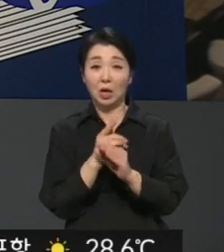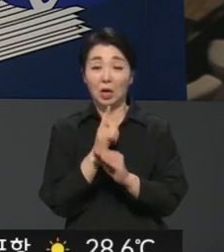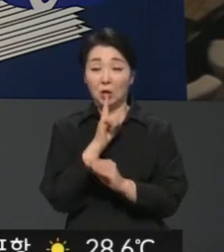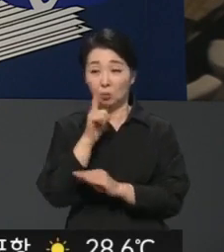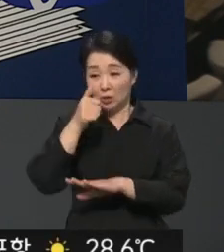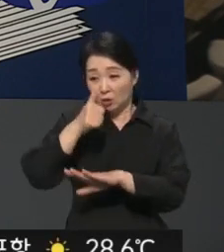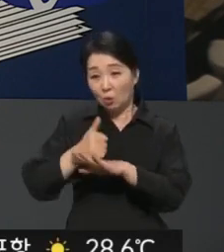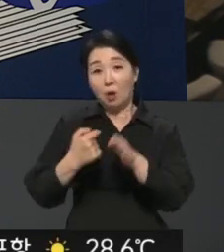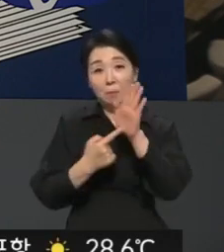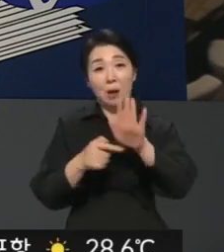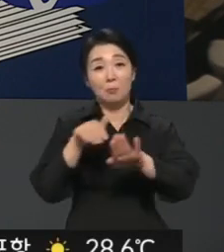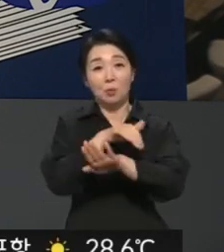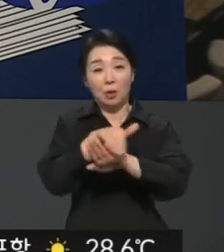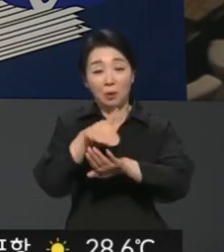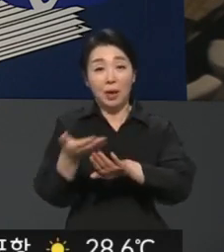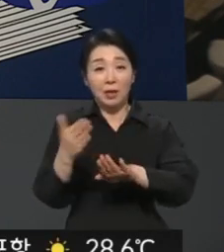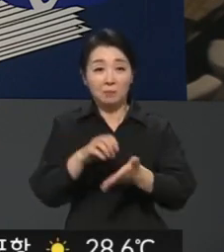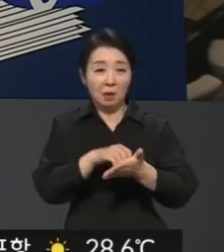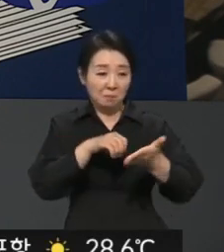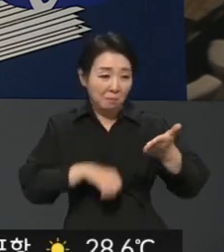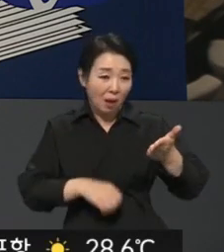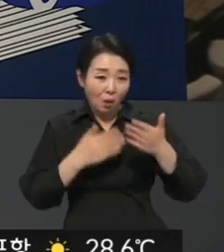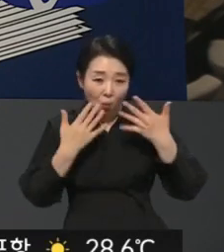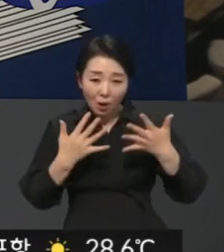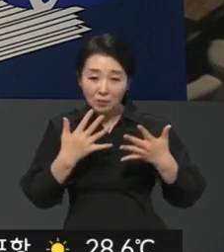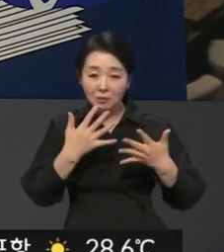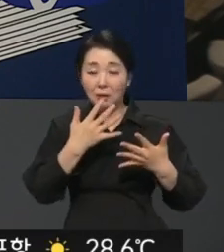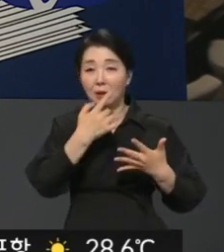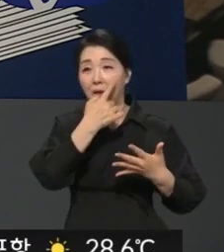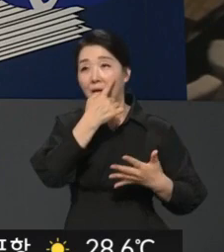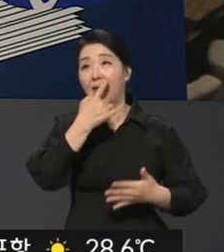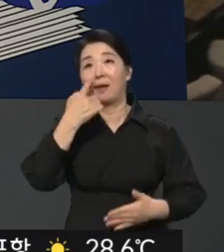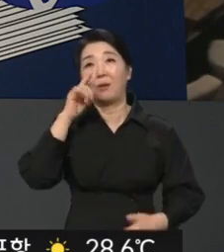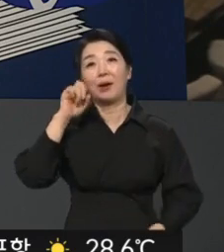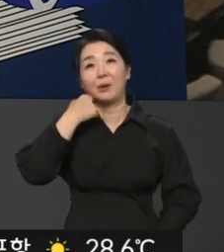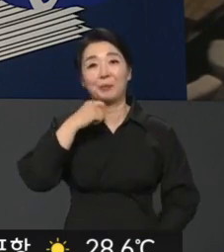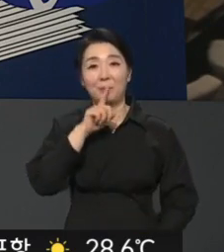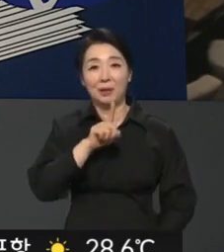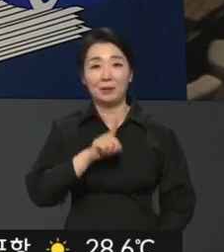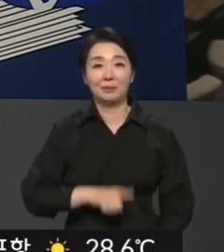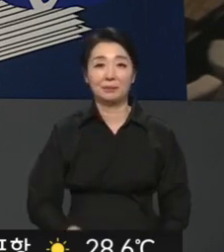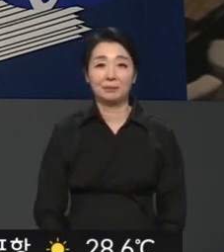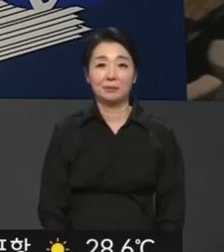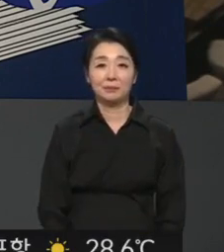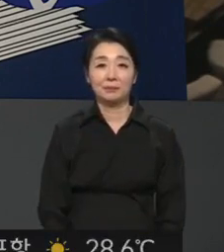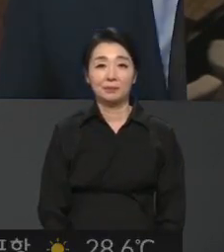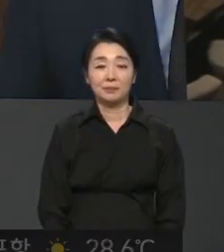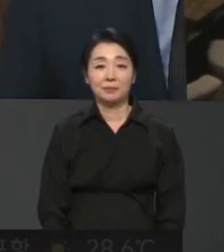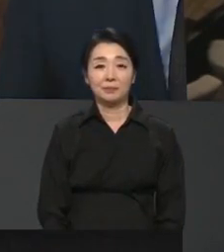예정이었는데 이것 때문에 정확한 사실관계 확인이 어려웠다는 게 진상조사단의 설명입니다.